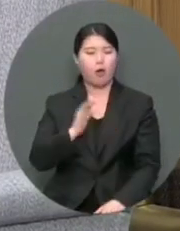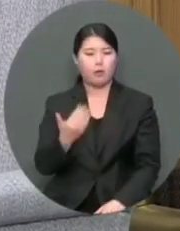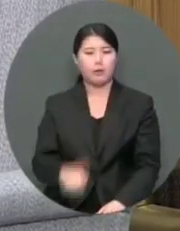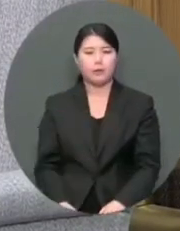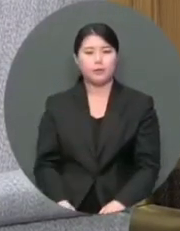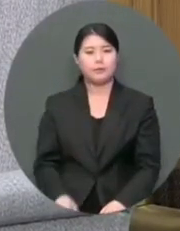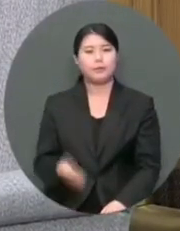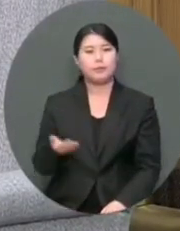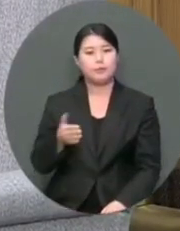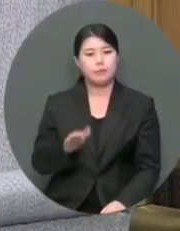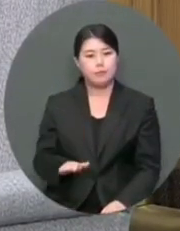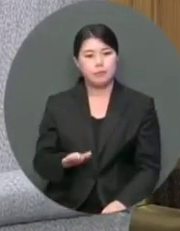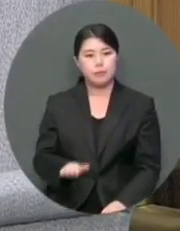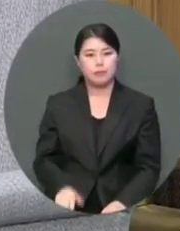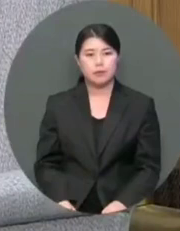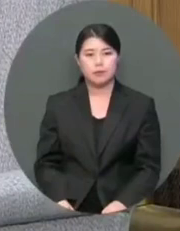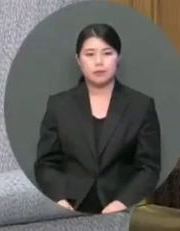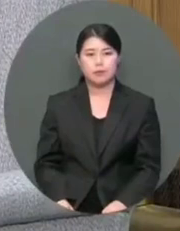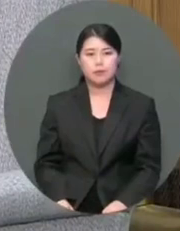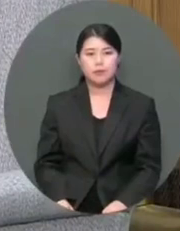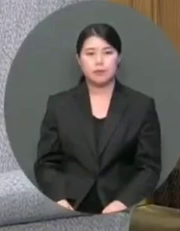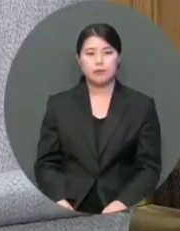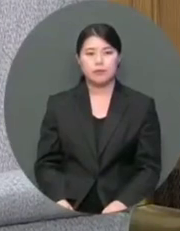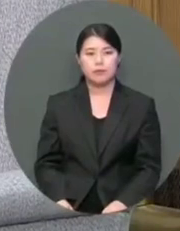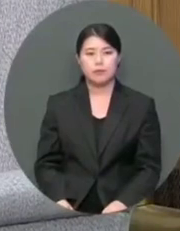그런데 이게 제가 기운지는 모르겠는데